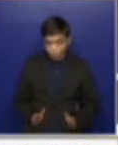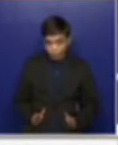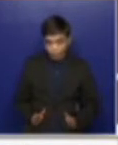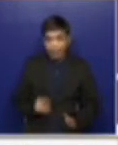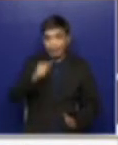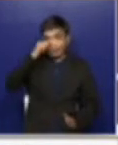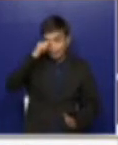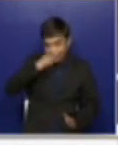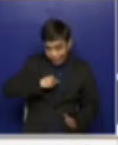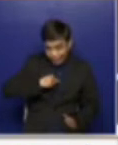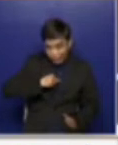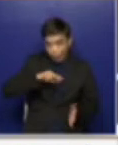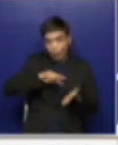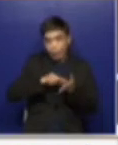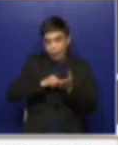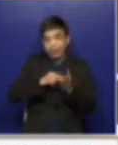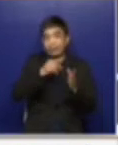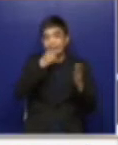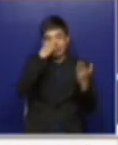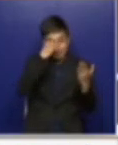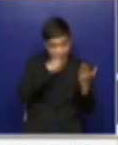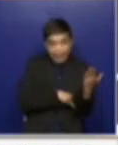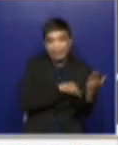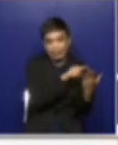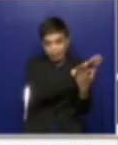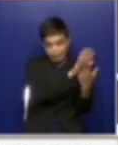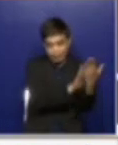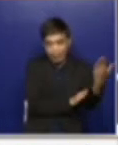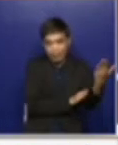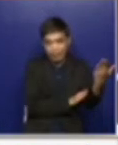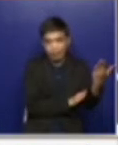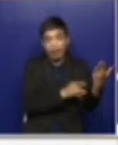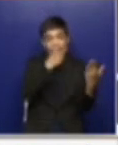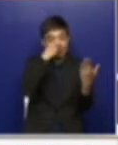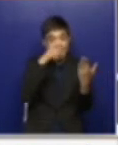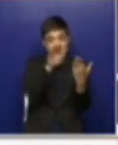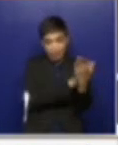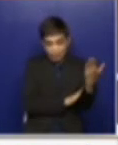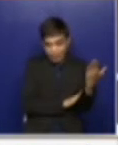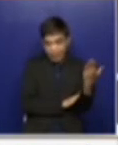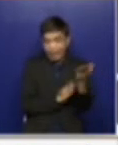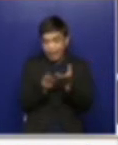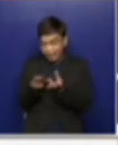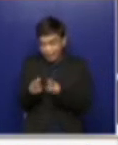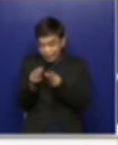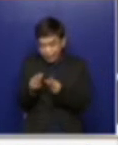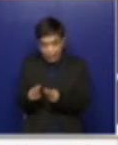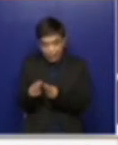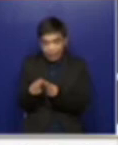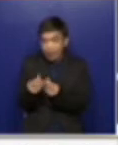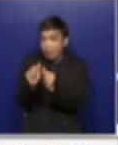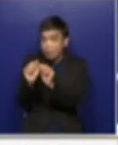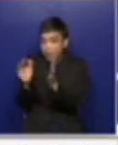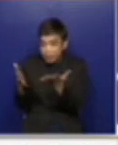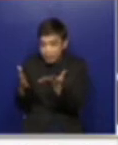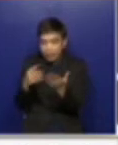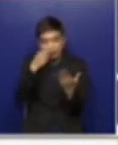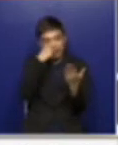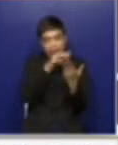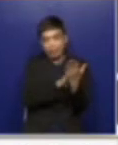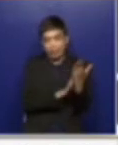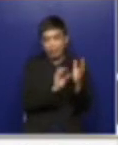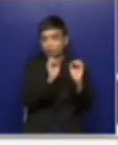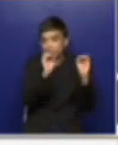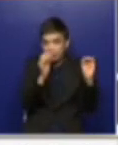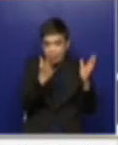ประเทศไทยได้มีเฉพาะคนไทยไม่มีแผ่นดินอยู่ไม่มีที่ดินอยู่ก็เป็นประเทศไทยไม่ได้เพ